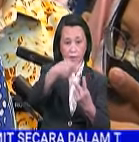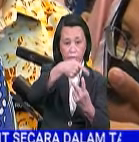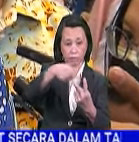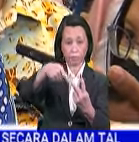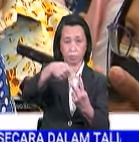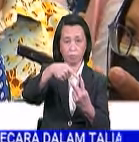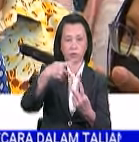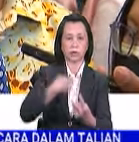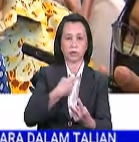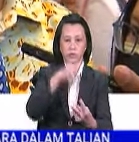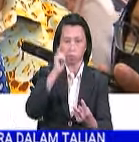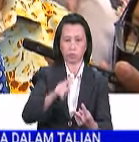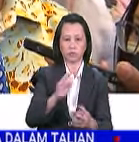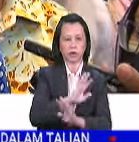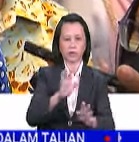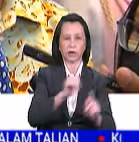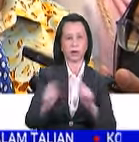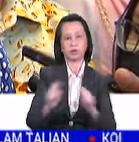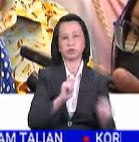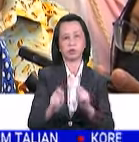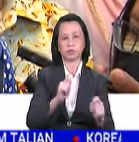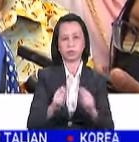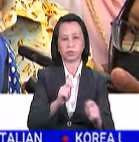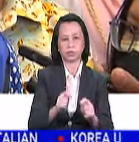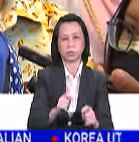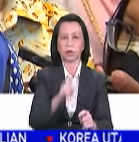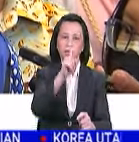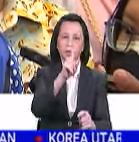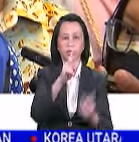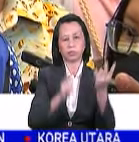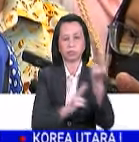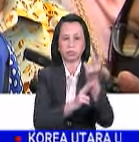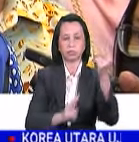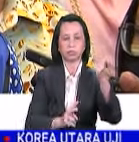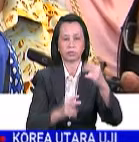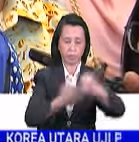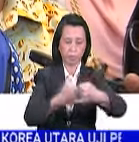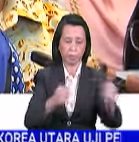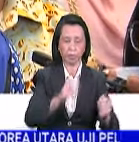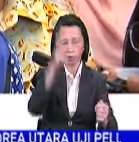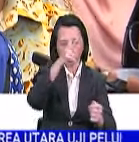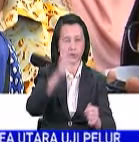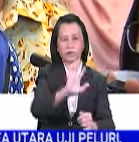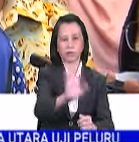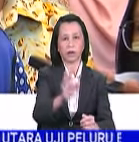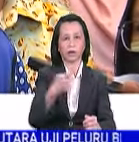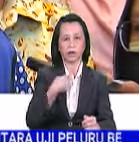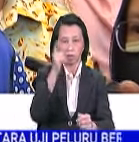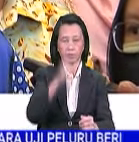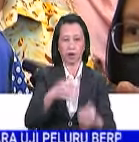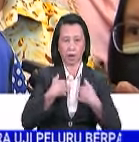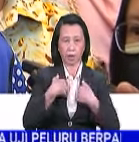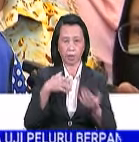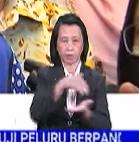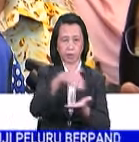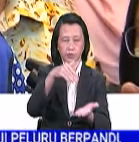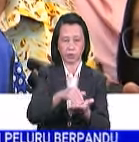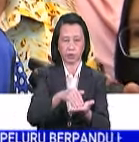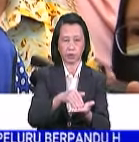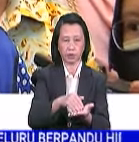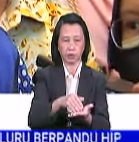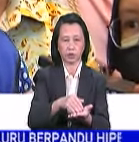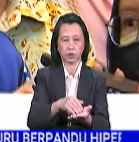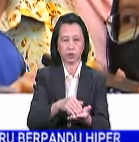kena jangan lagi bertindak sebagai hanya sebagai satu jabatan kerajaan. Kita mesti berada di tengah-tengah medan